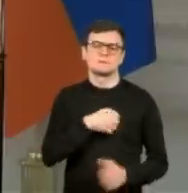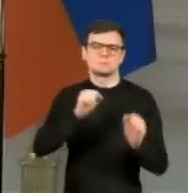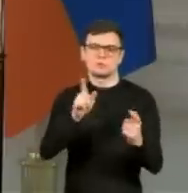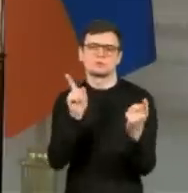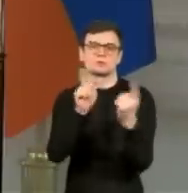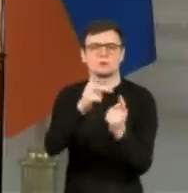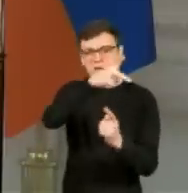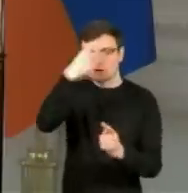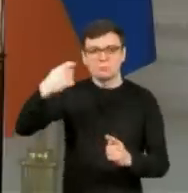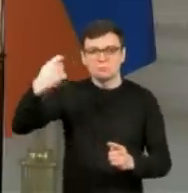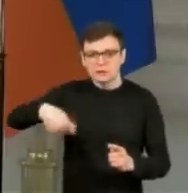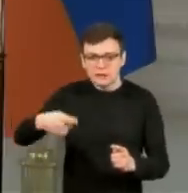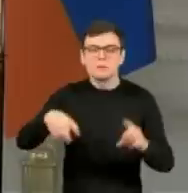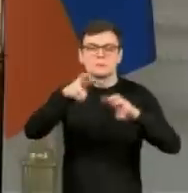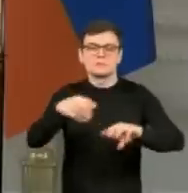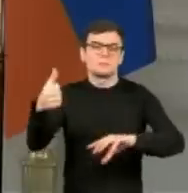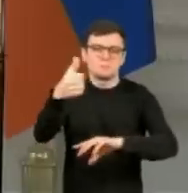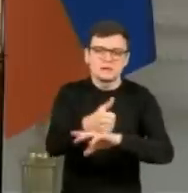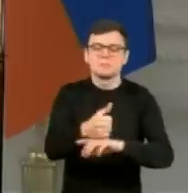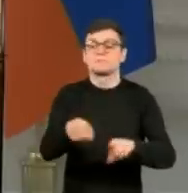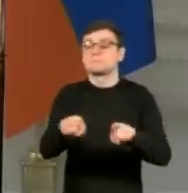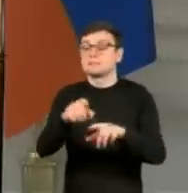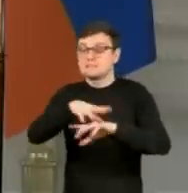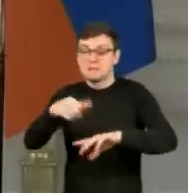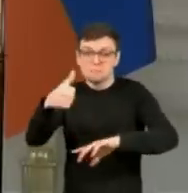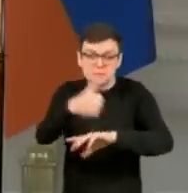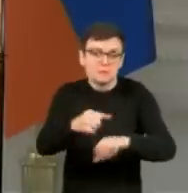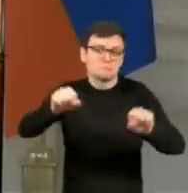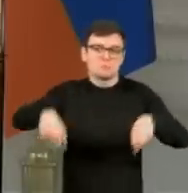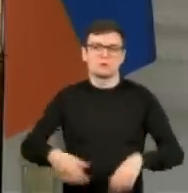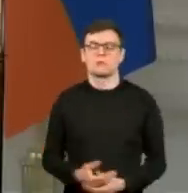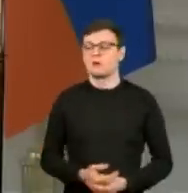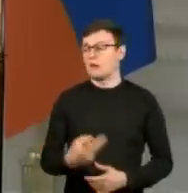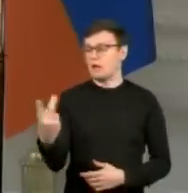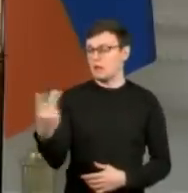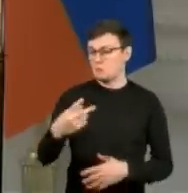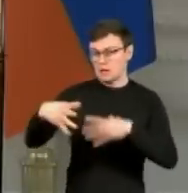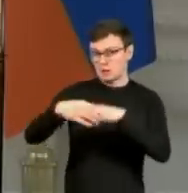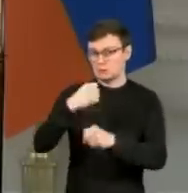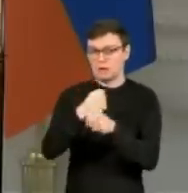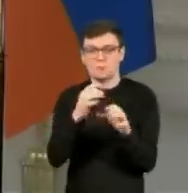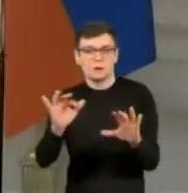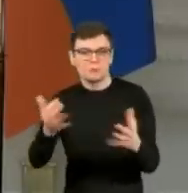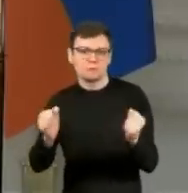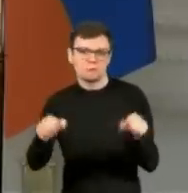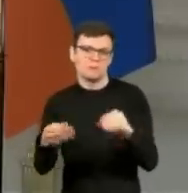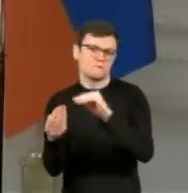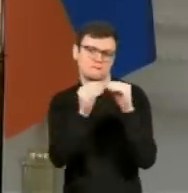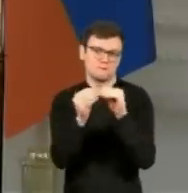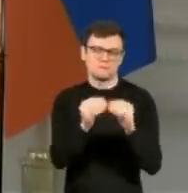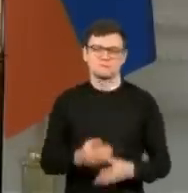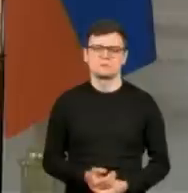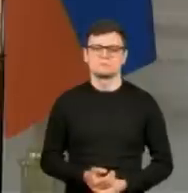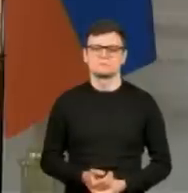ministru pirmininku, Seimo pirmininkė ir aptarti mūsų dvišalę darbotvarkę, taip pat